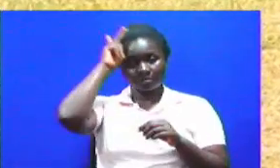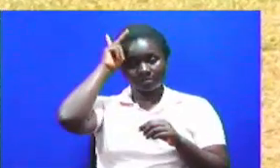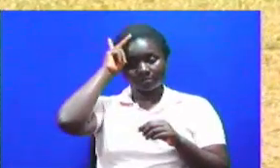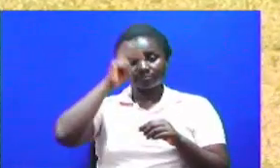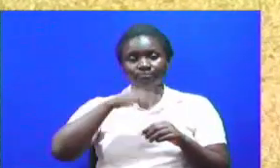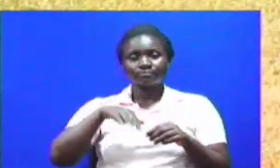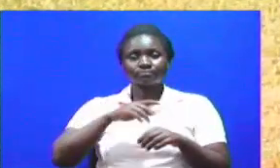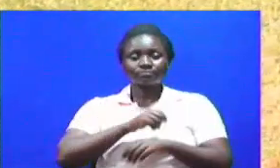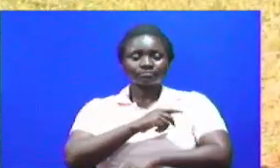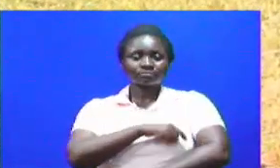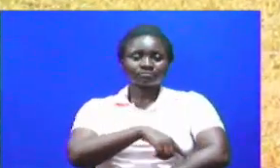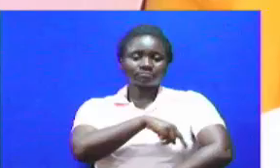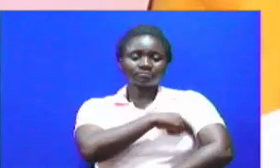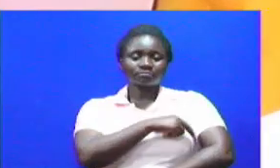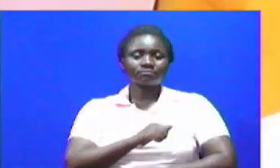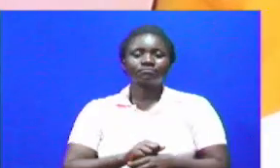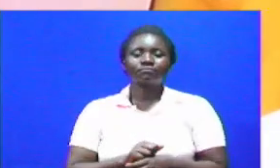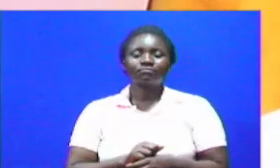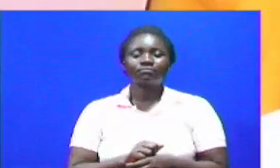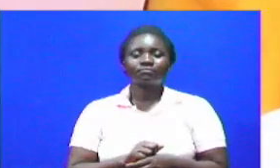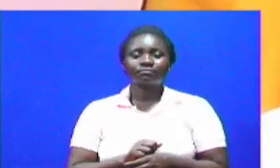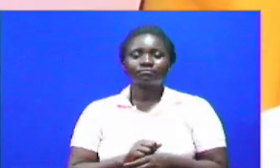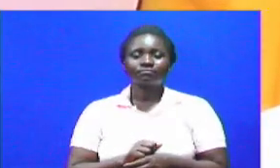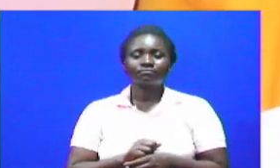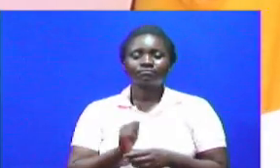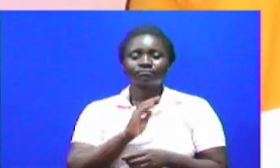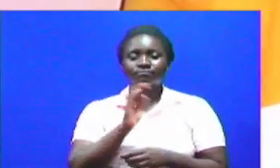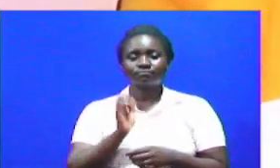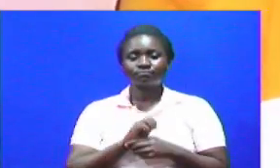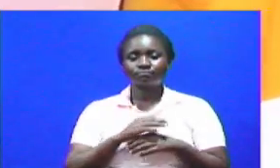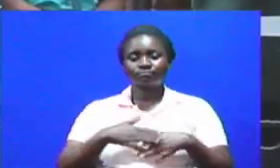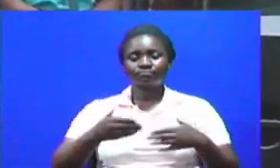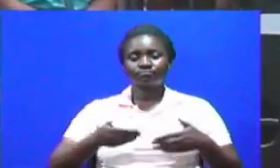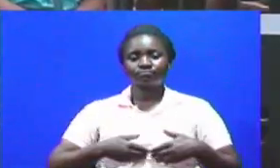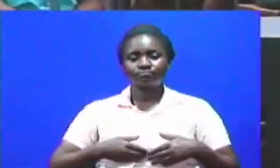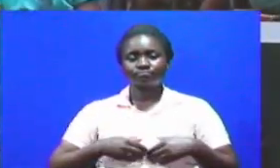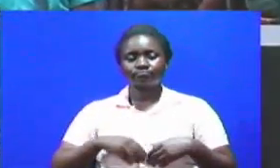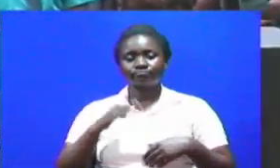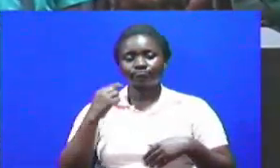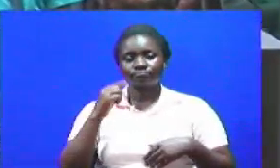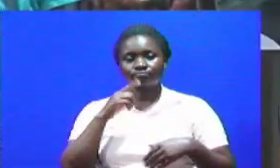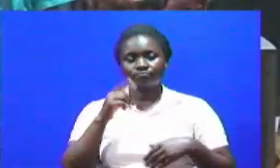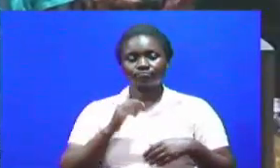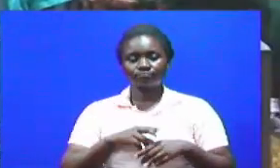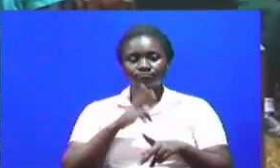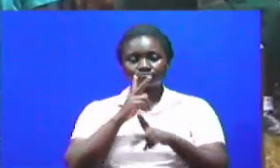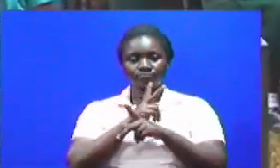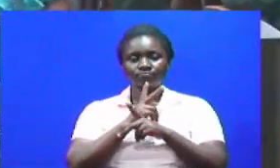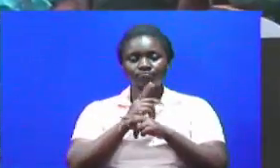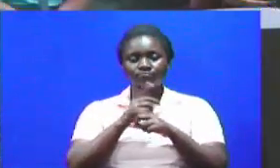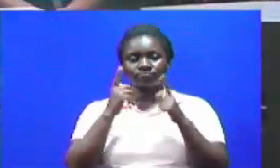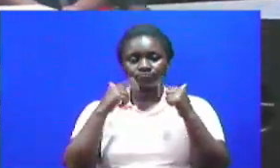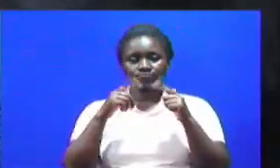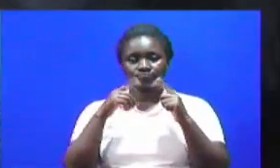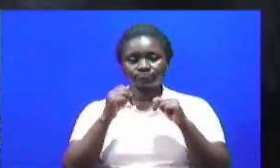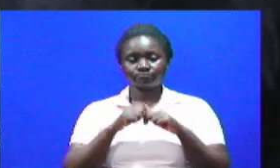location ya Nyabururu Vincent Kabeta ni goboigo aboli aba cyber agency kulenda ensi ya Kenya na kulalia murembe kerenga